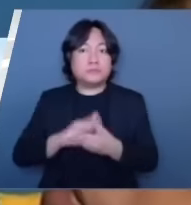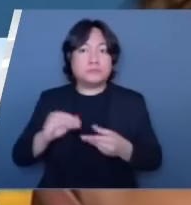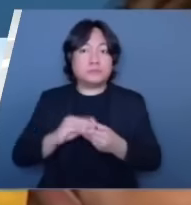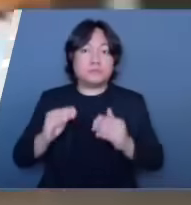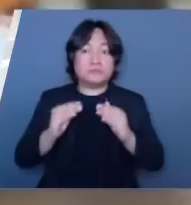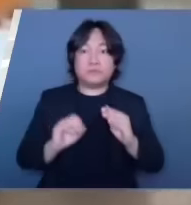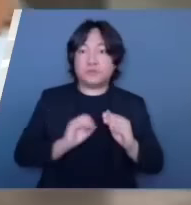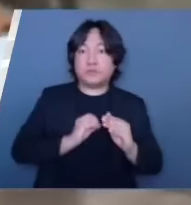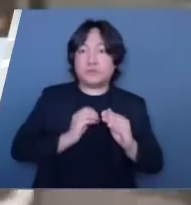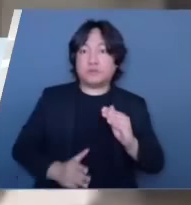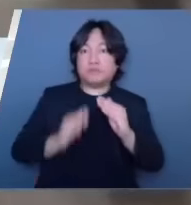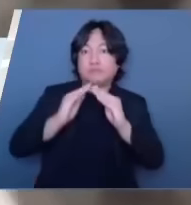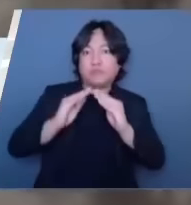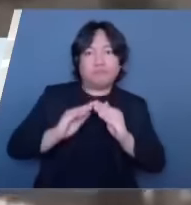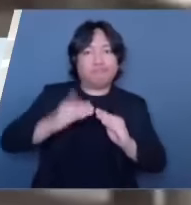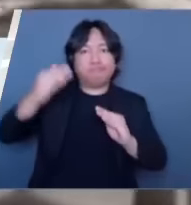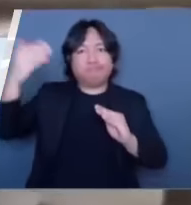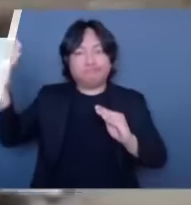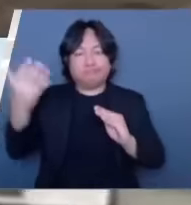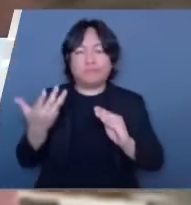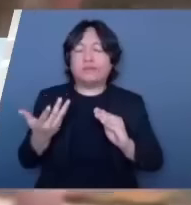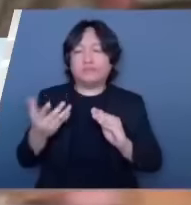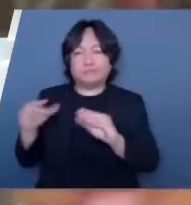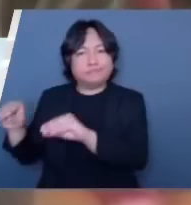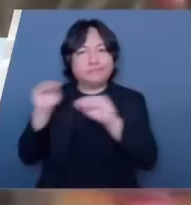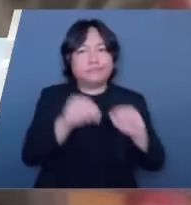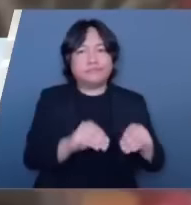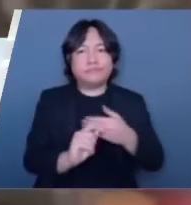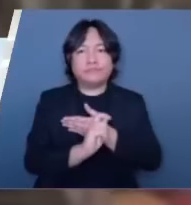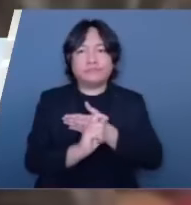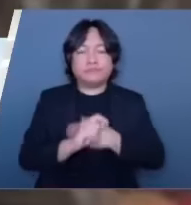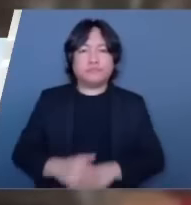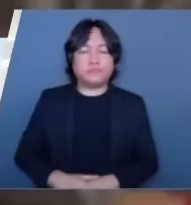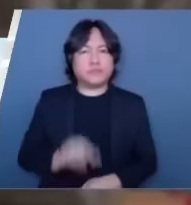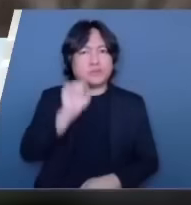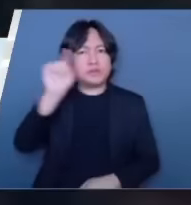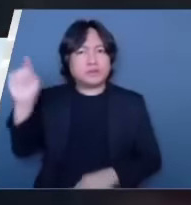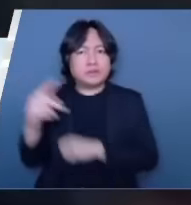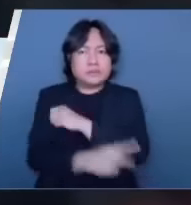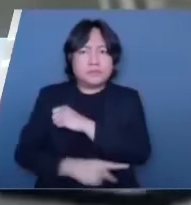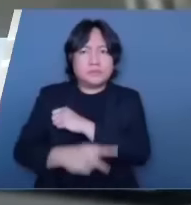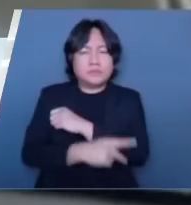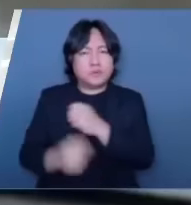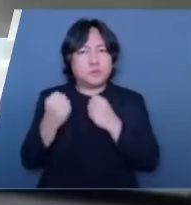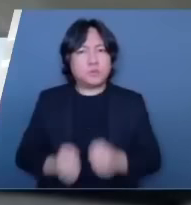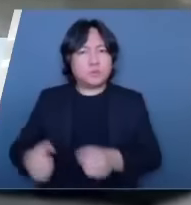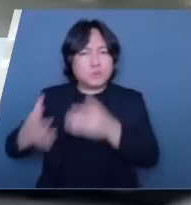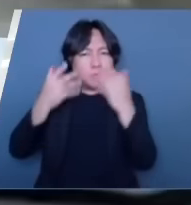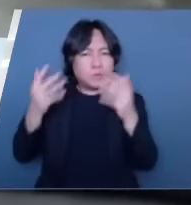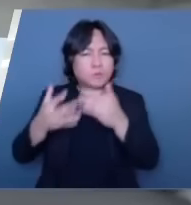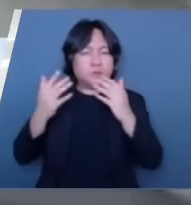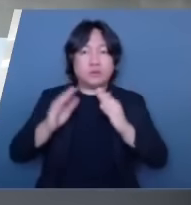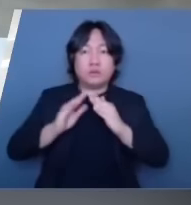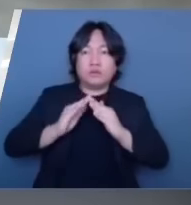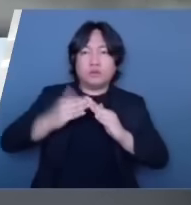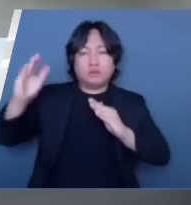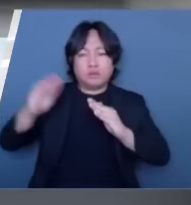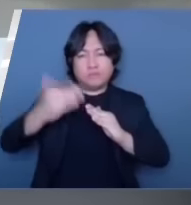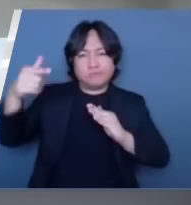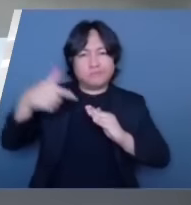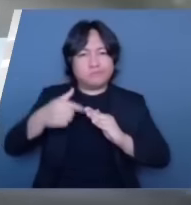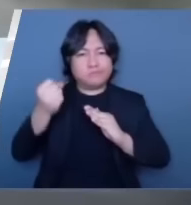lumikas kami. Sa bayan ng Alicia, halos piparin din ang malalakas na hangin ng mga yero. Tumagilid na ang ilang